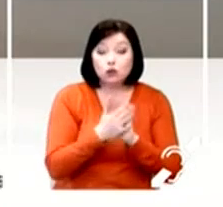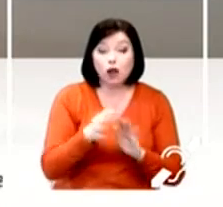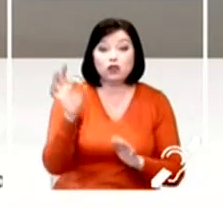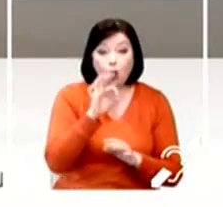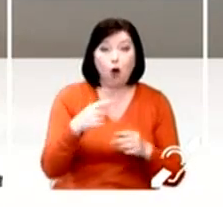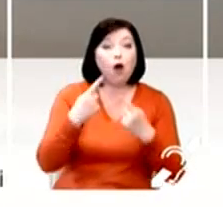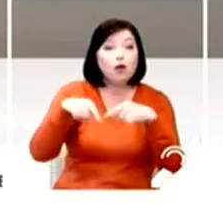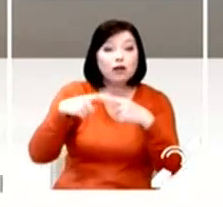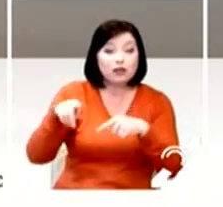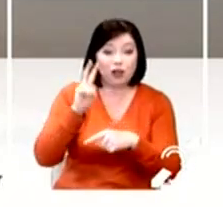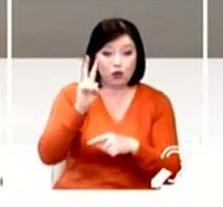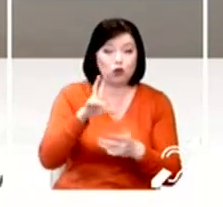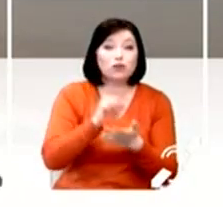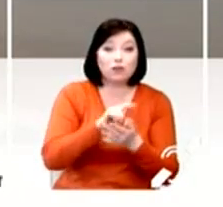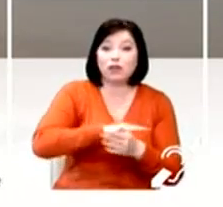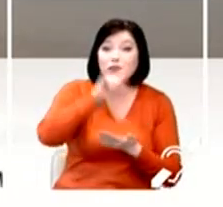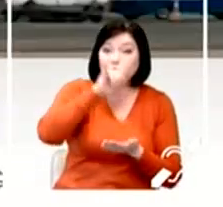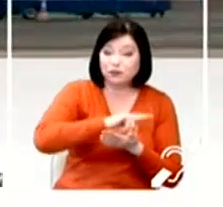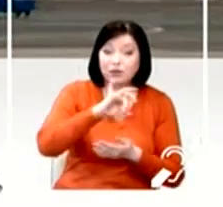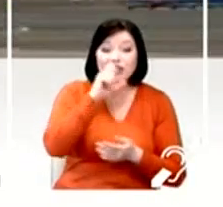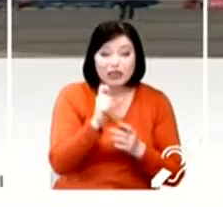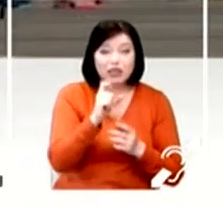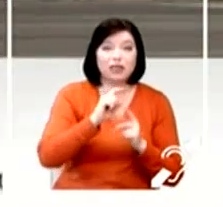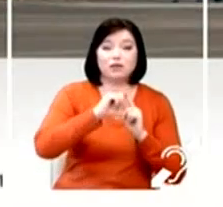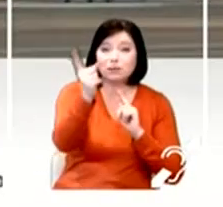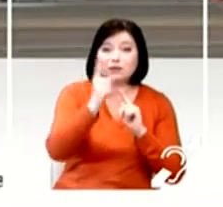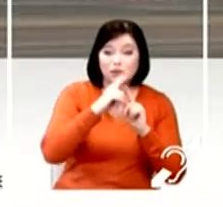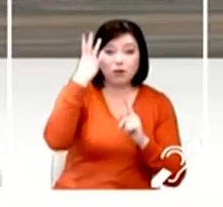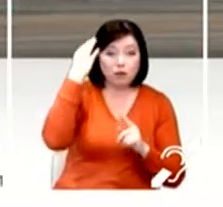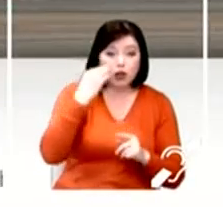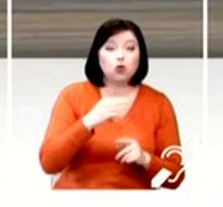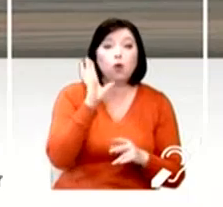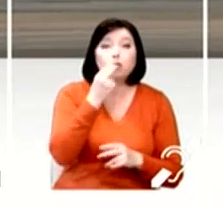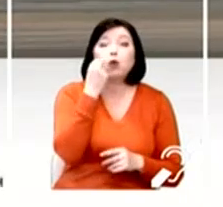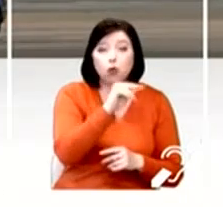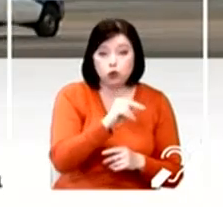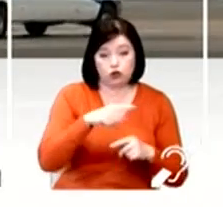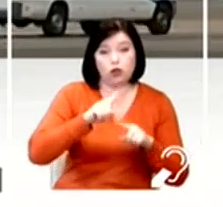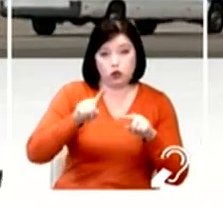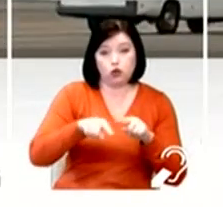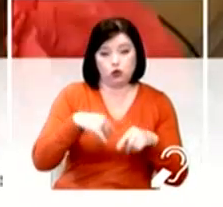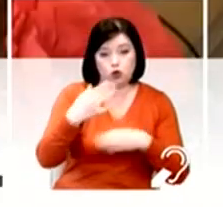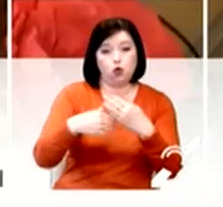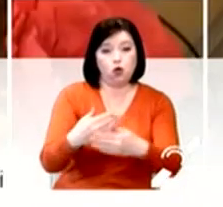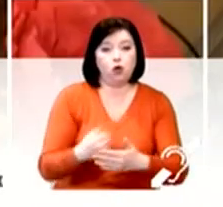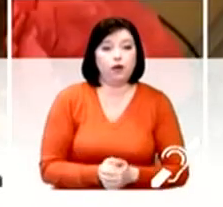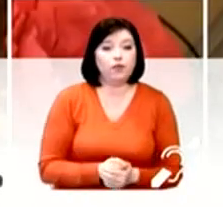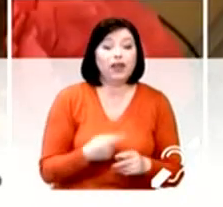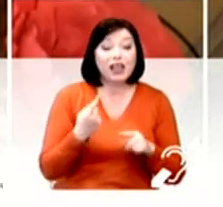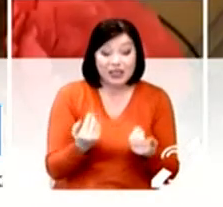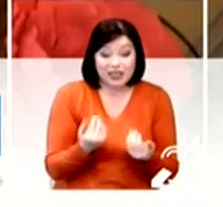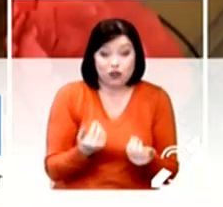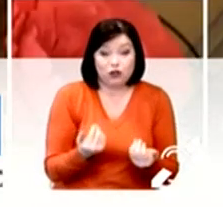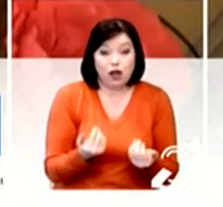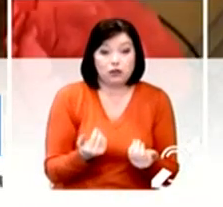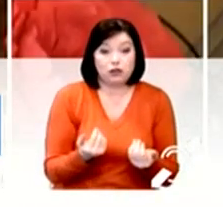privind companiile care operează zboruri din și spre Republica Moldova se va îmbunătăți curând, mai spune Recean. La această